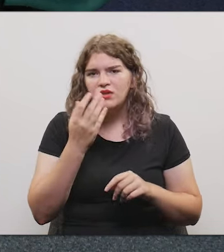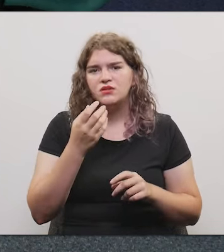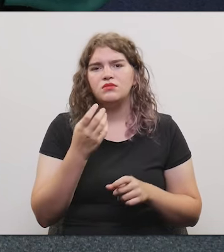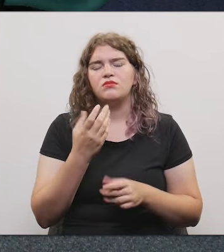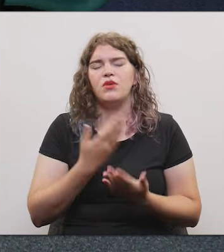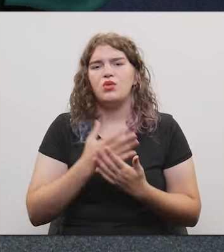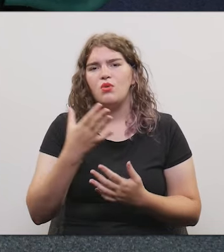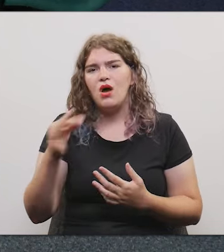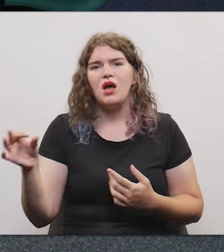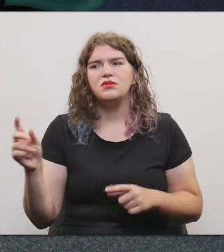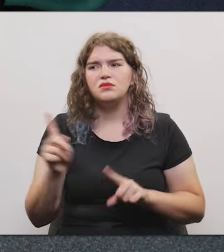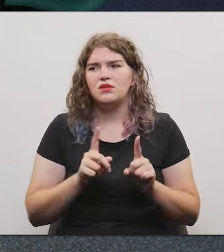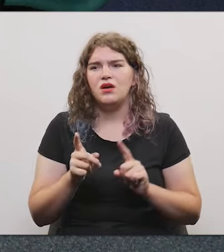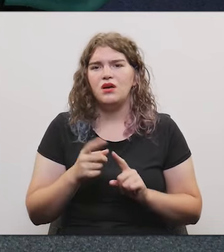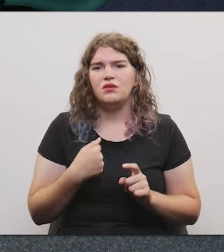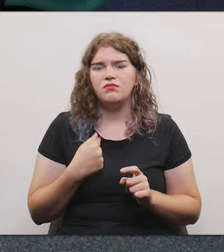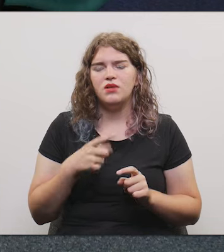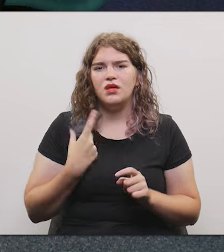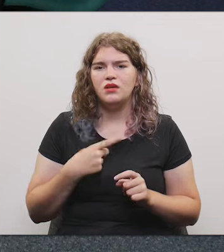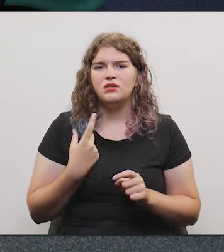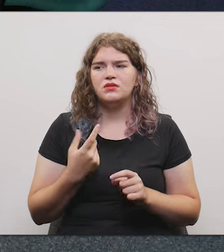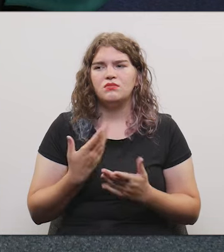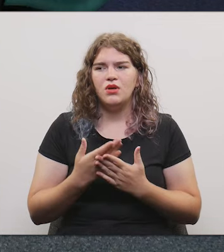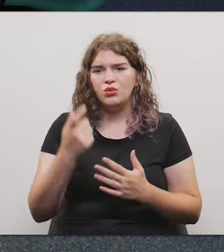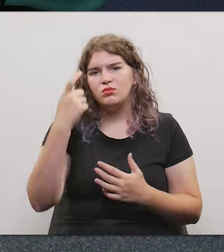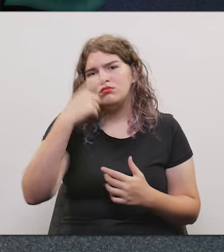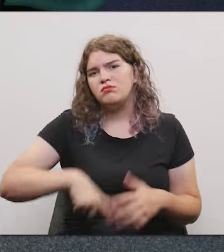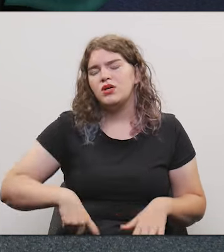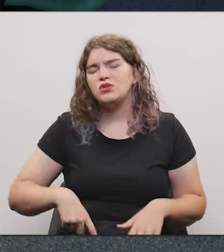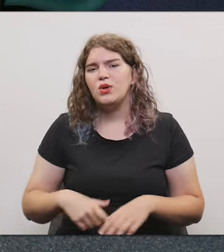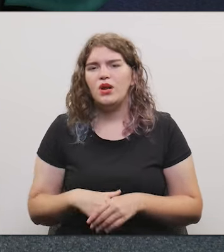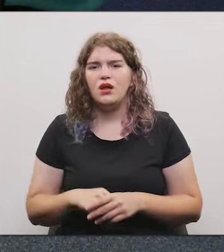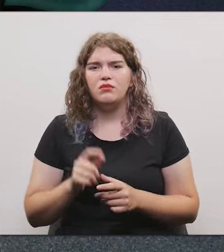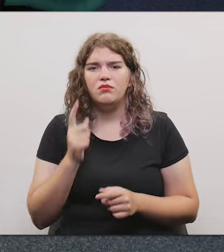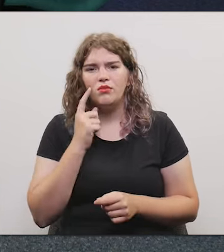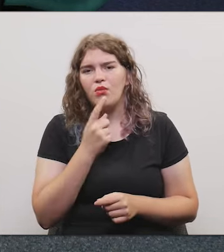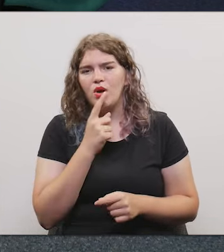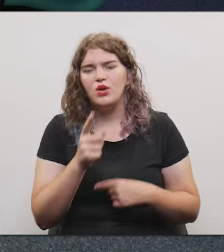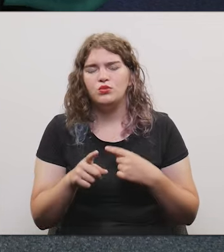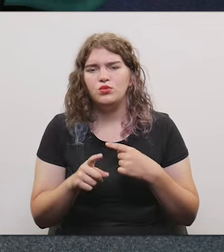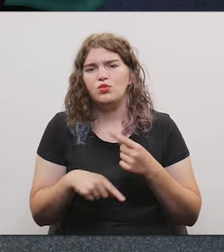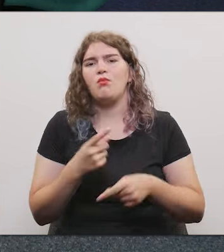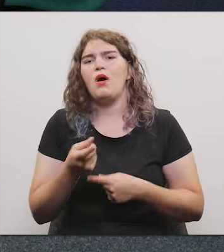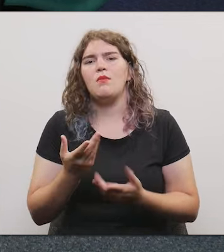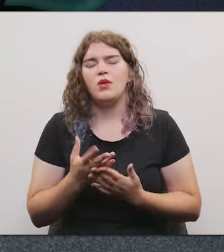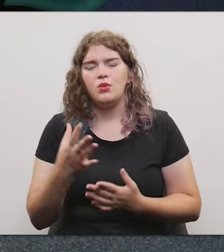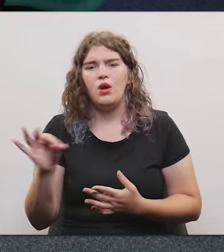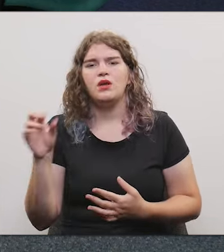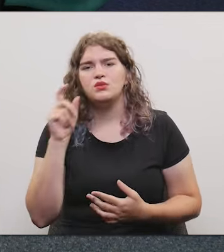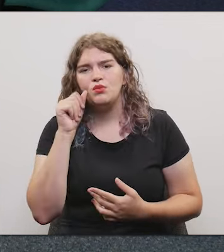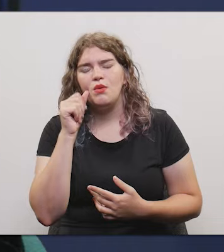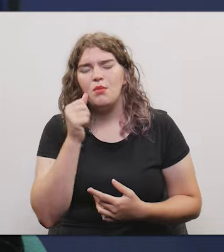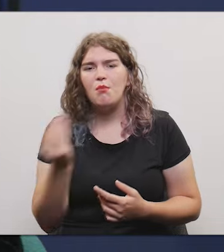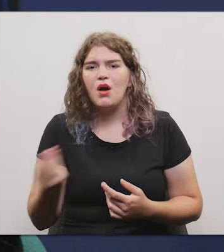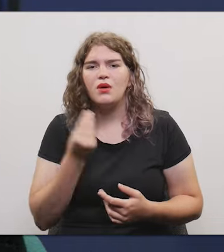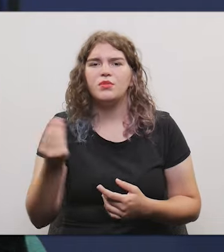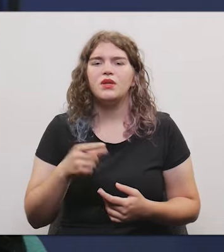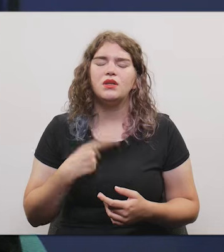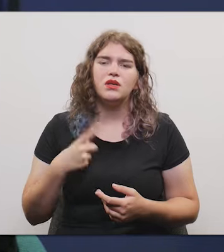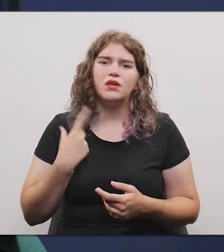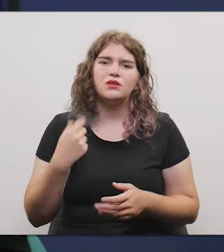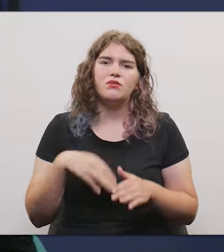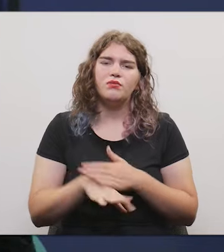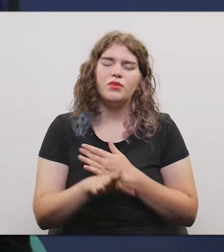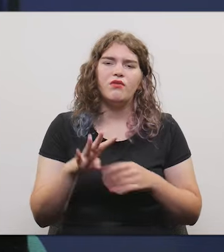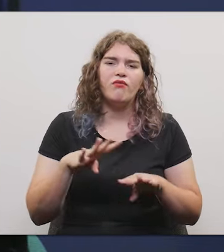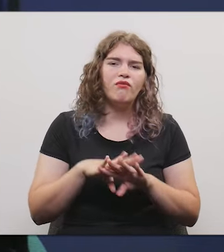că învăț, să ajut pe ceilalți, dar iată ce beneficii a avut asupra mea, în primul rând. Și cred că e cel mai